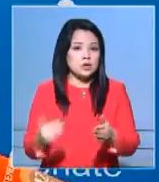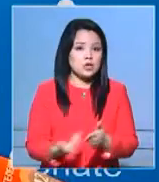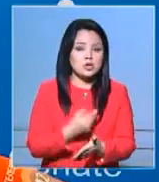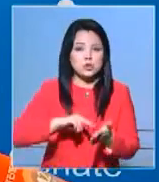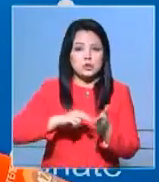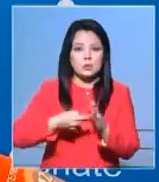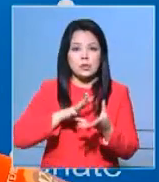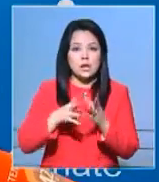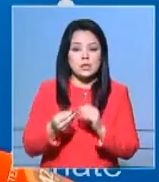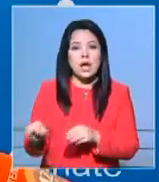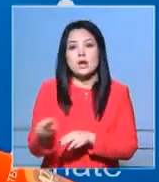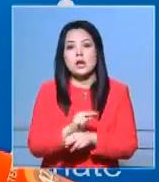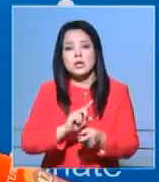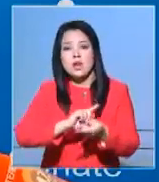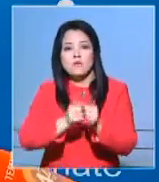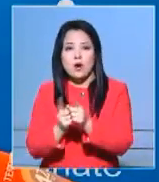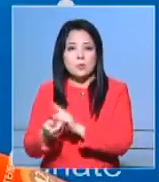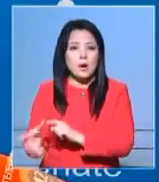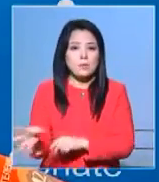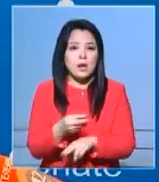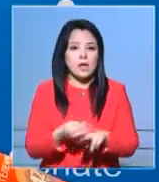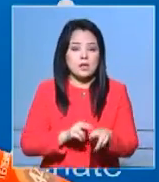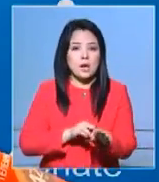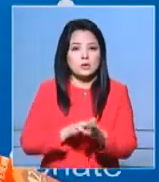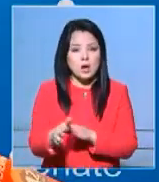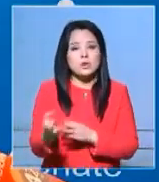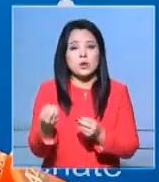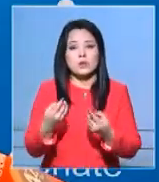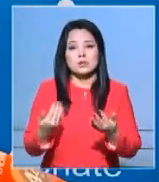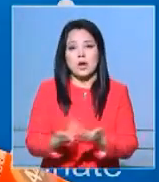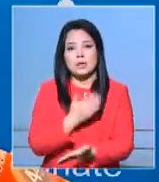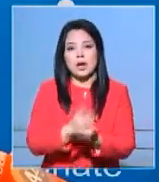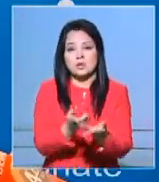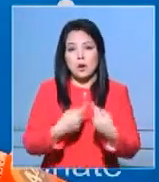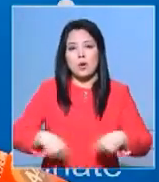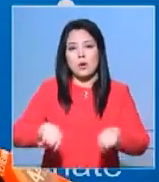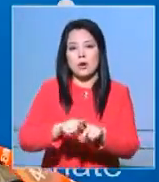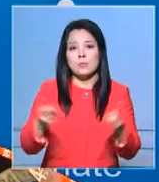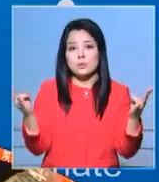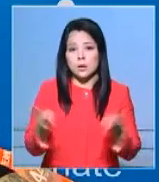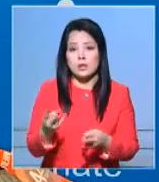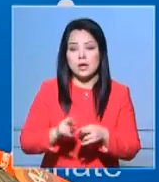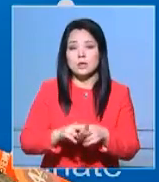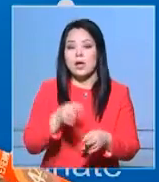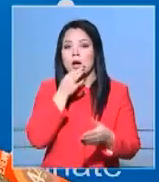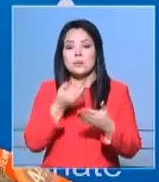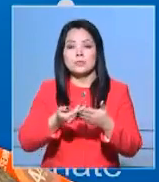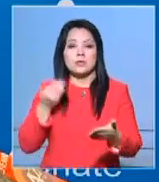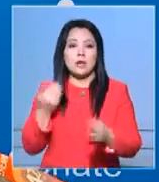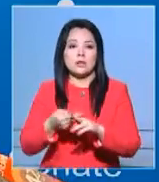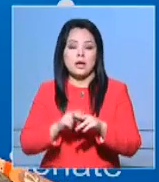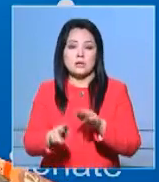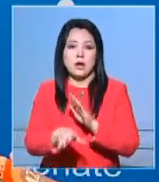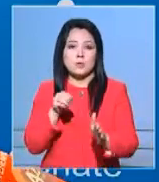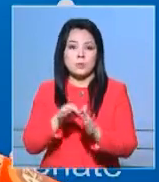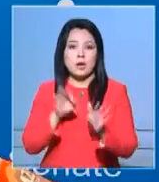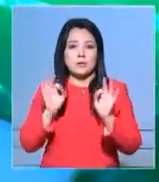жоспар реформалардың жүзін көтеретін жаңа құрам қажет. Сондықтан мерзімінен бұрын сайлау өткізу дұрыс бастама деп